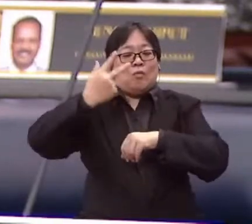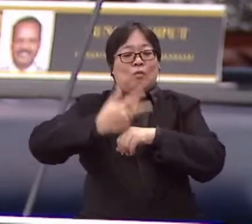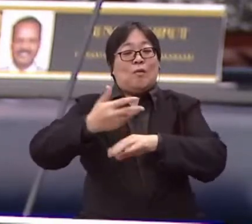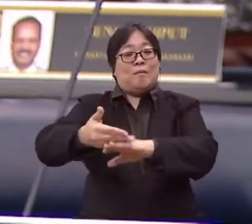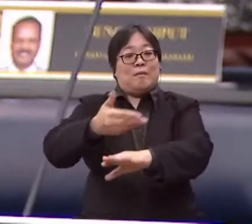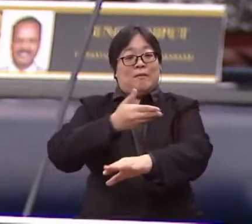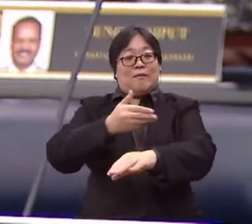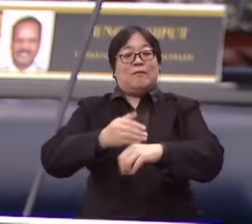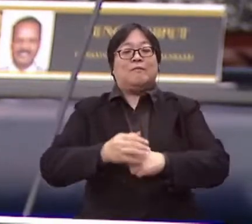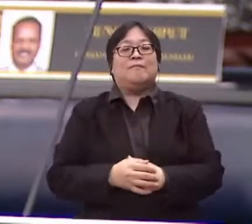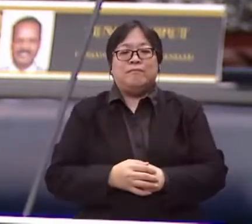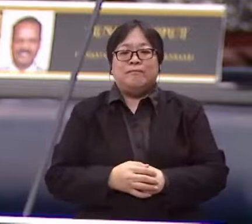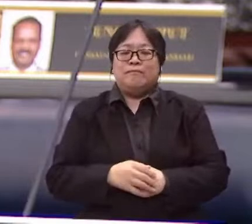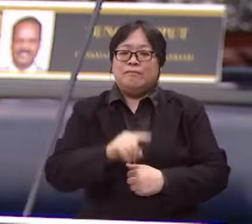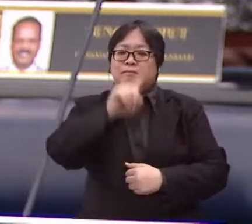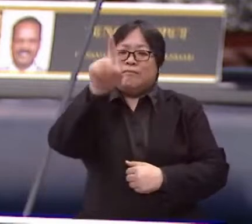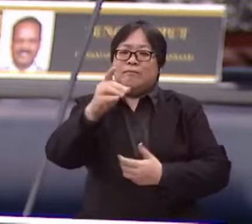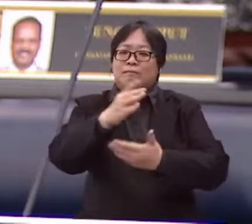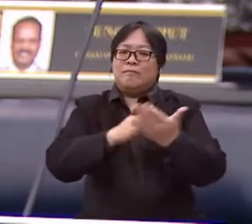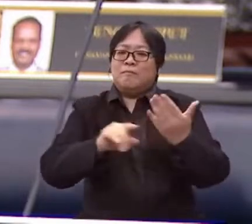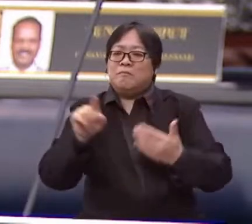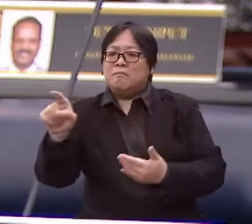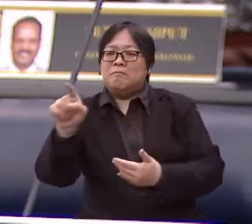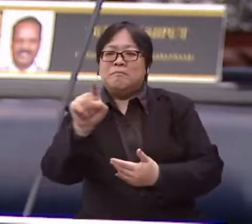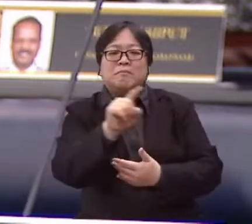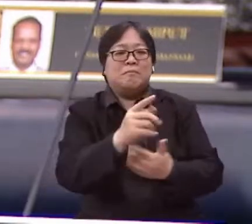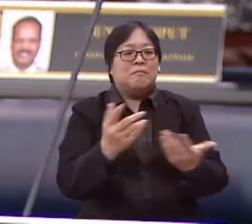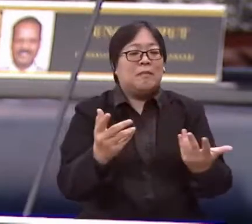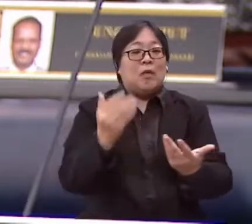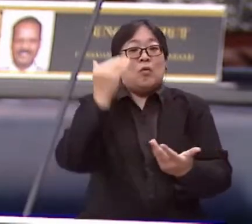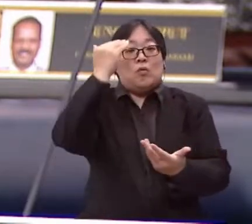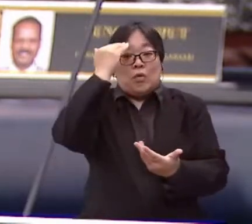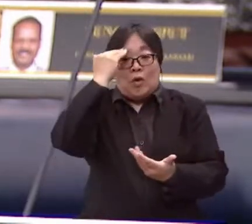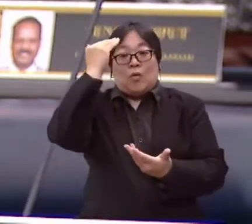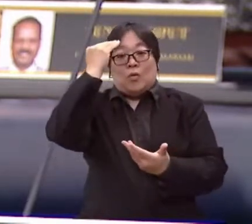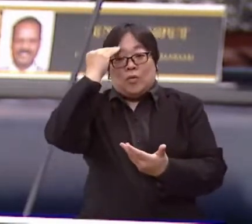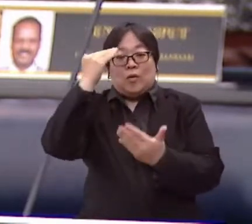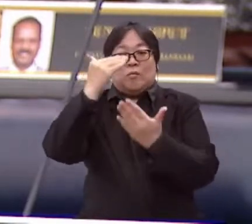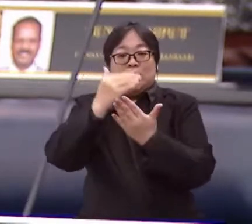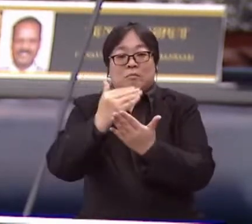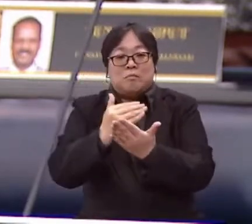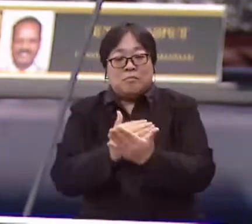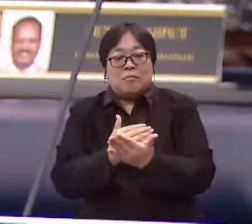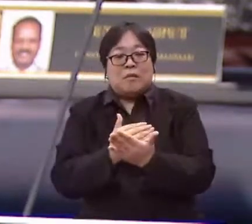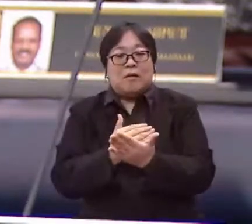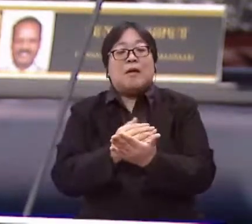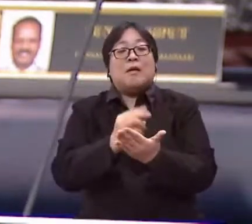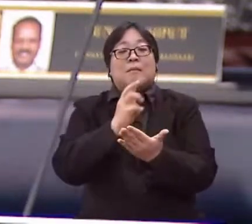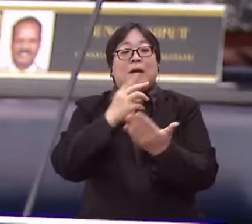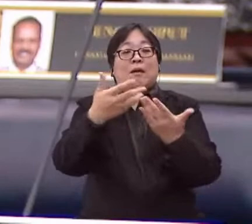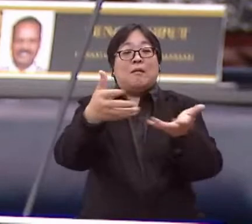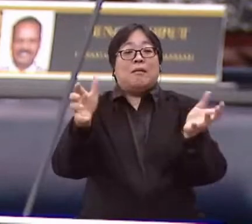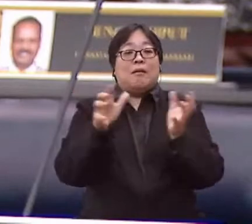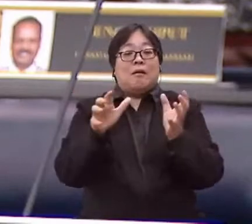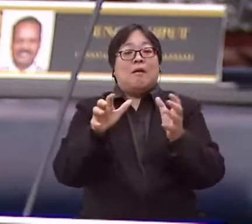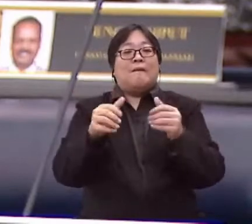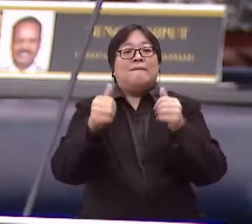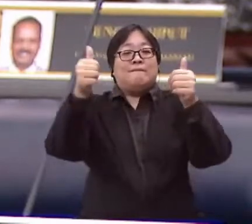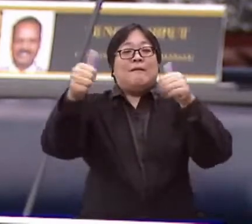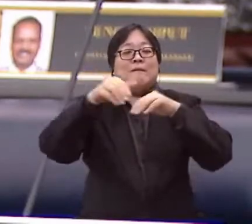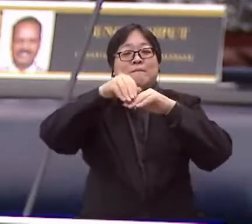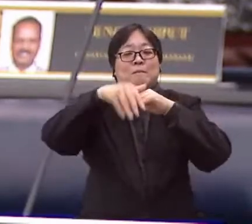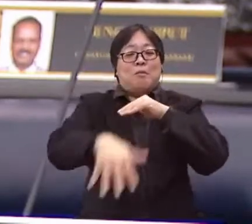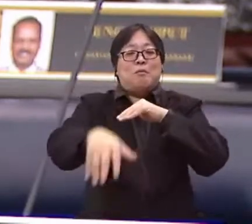lebih dahulu Adakah pihak perkenaan ambil maklum semua ini melepaskan air lebih